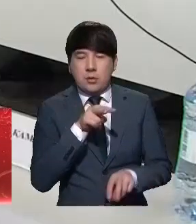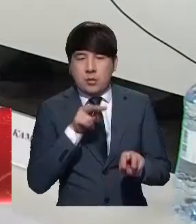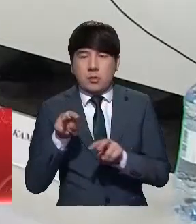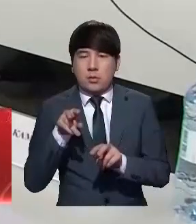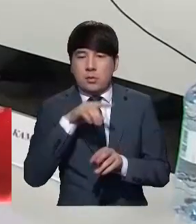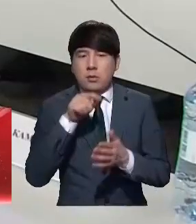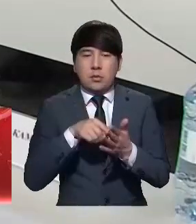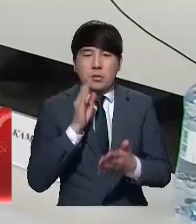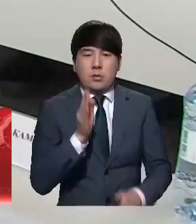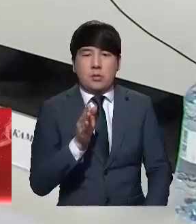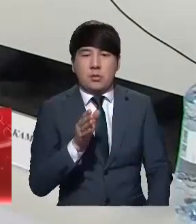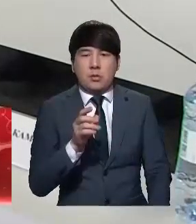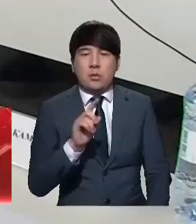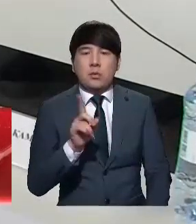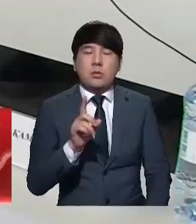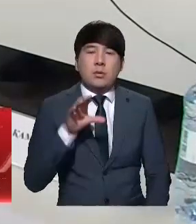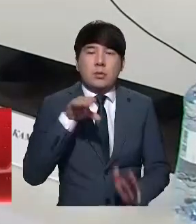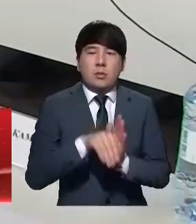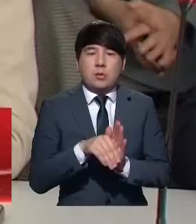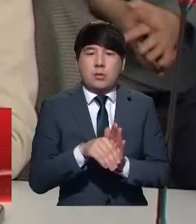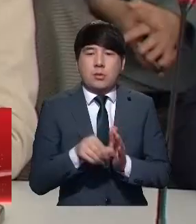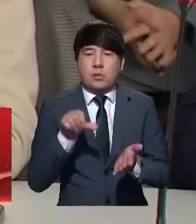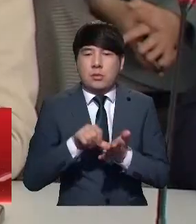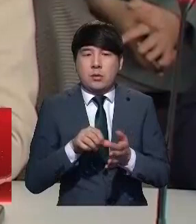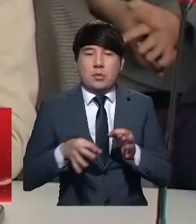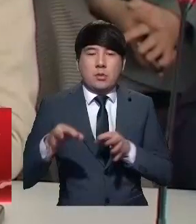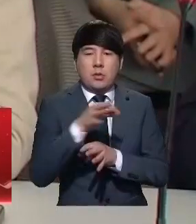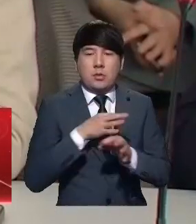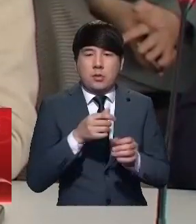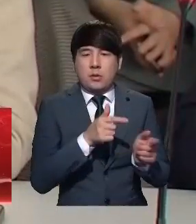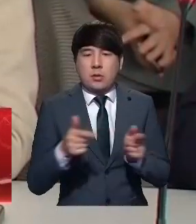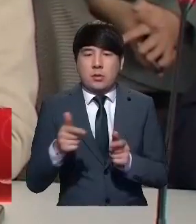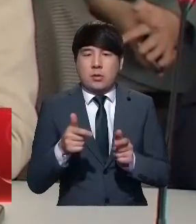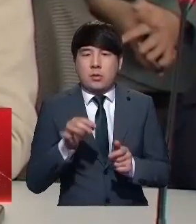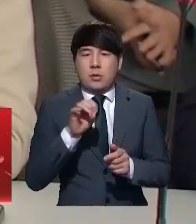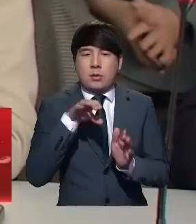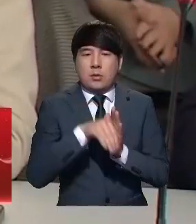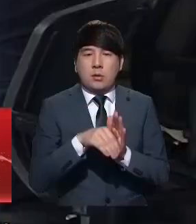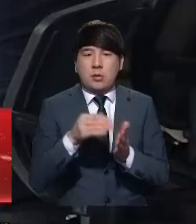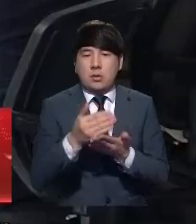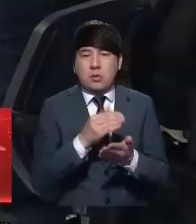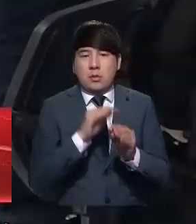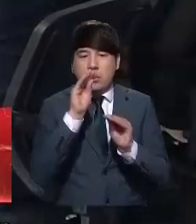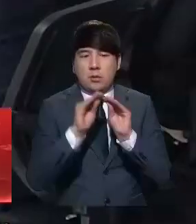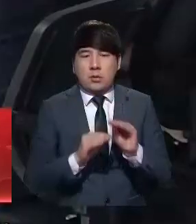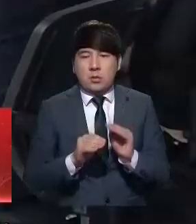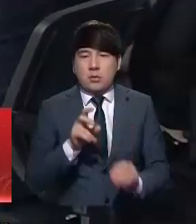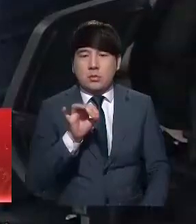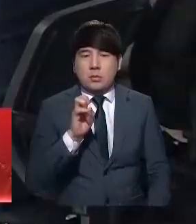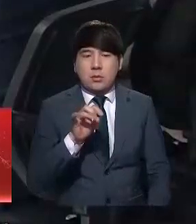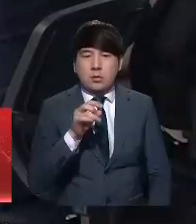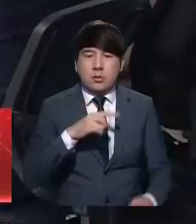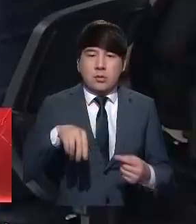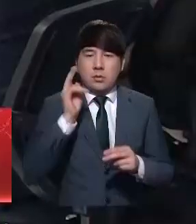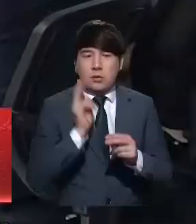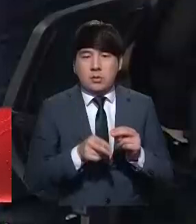вопросы. Добавлю, что кроме этого участники встречи обсудили вопросы подготовки кадров, факт-чекинга и создания совета по этике журналистов. В завершение